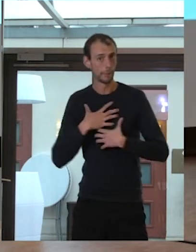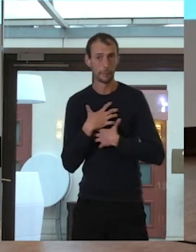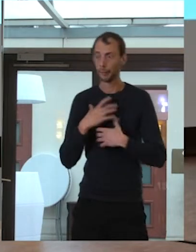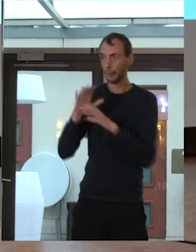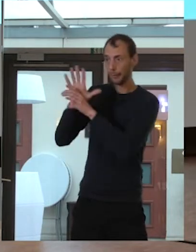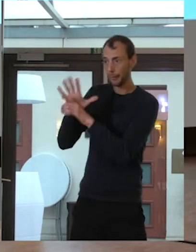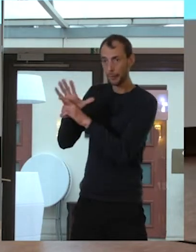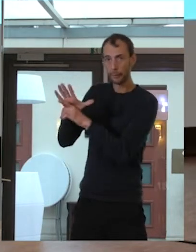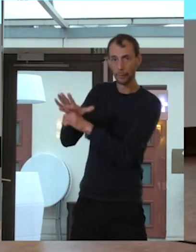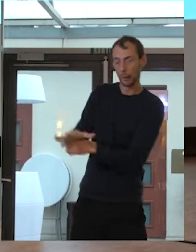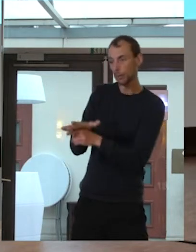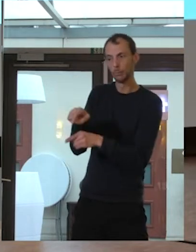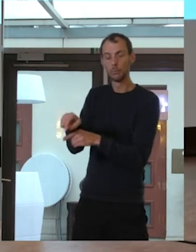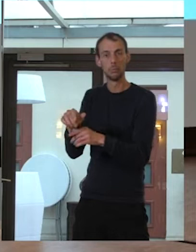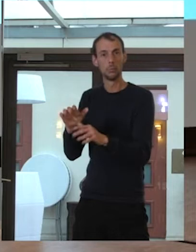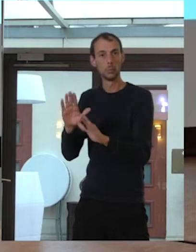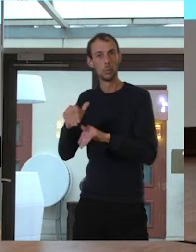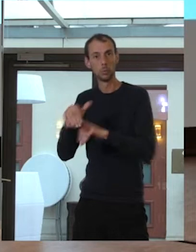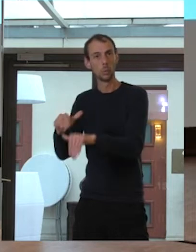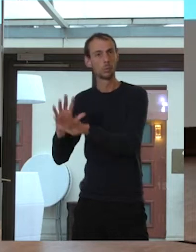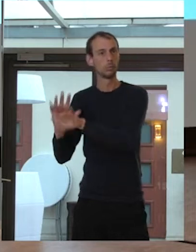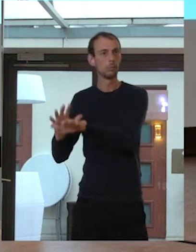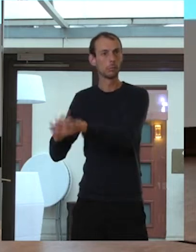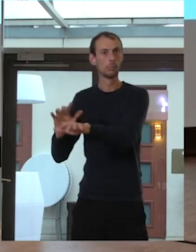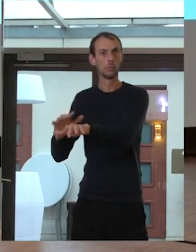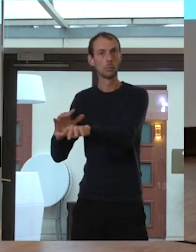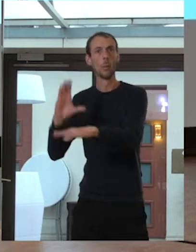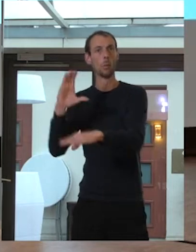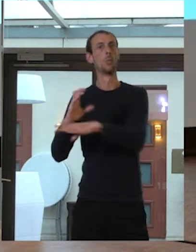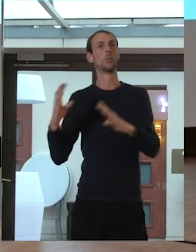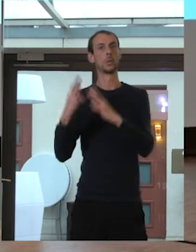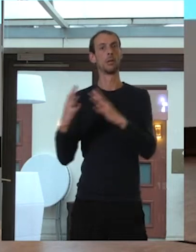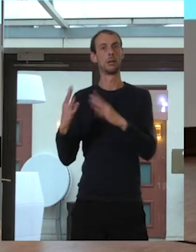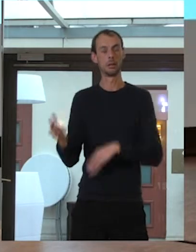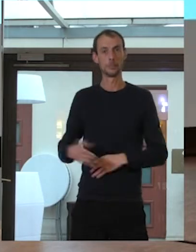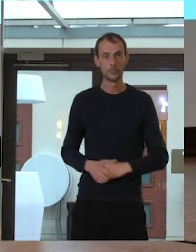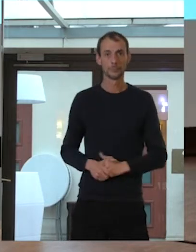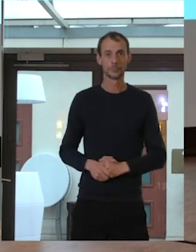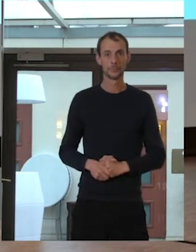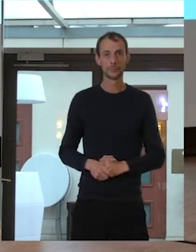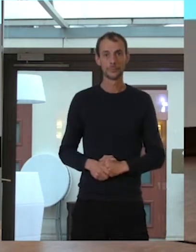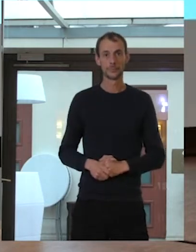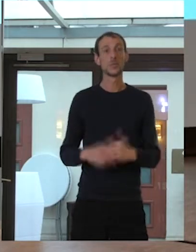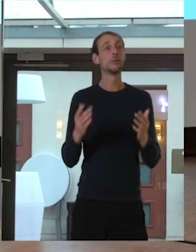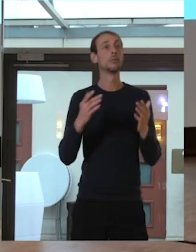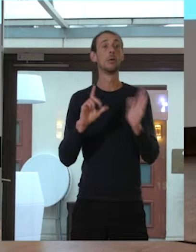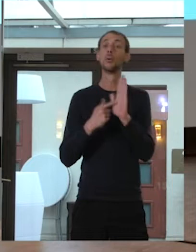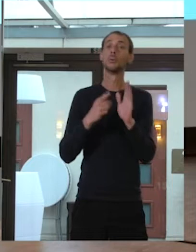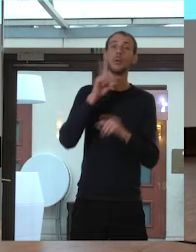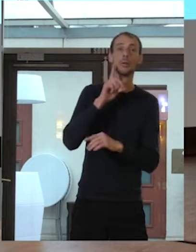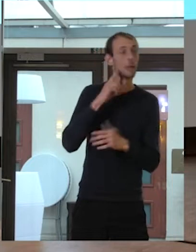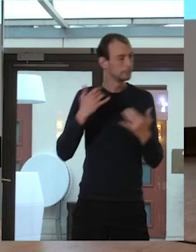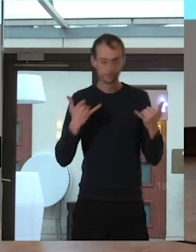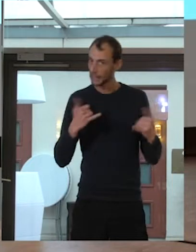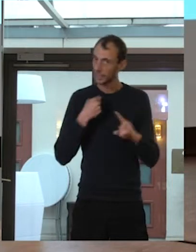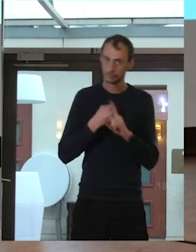elles manifestent leur opposition à la guerre. La lutte pour les droits des femmes doit continuer. La crise sanitaire, en tout cas, nous a